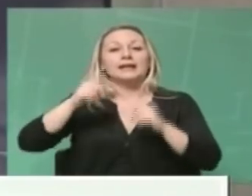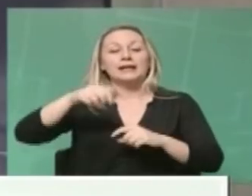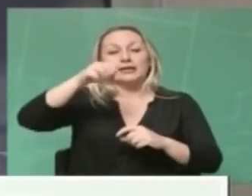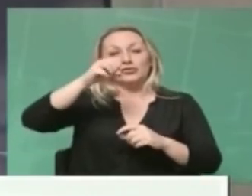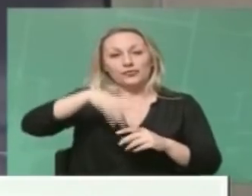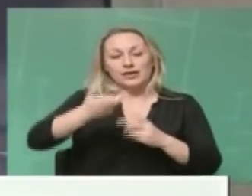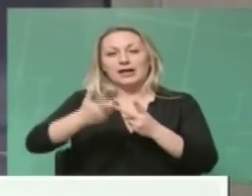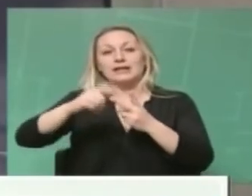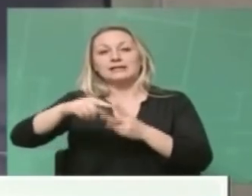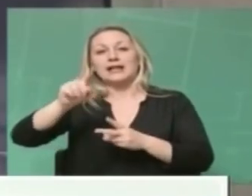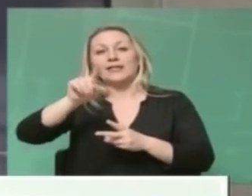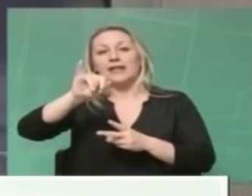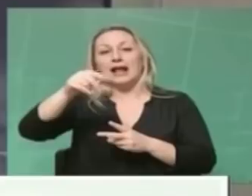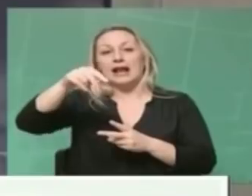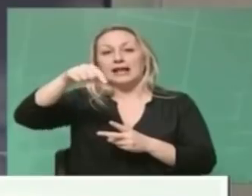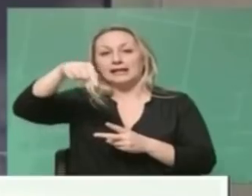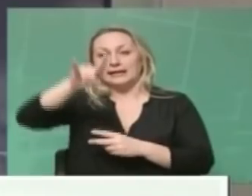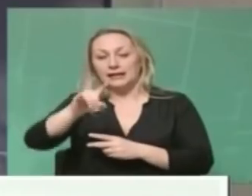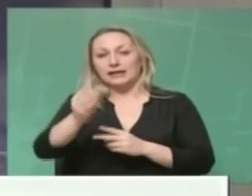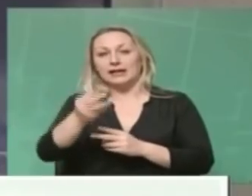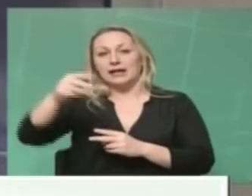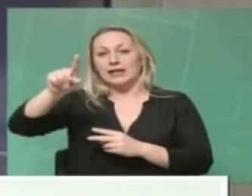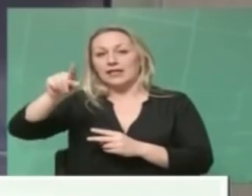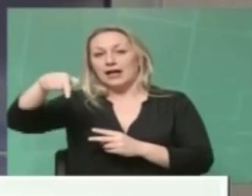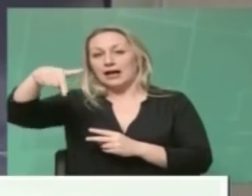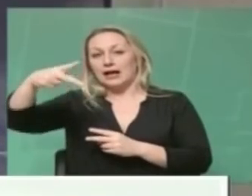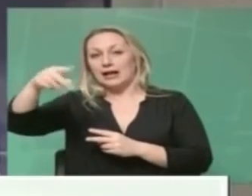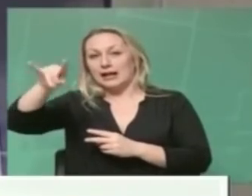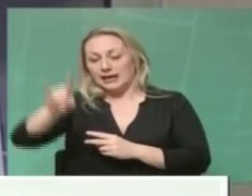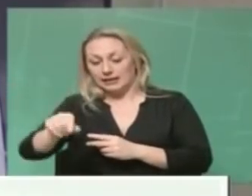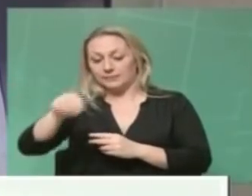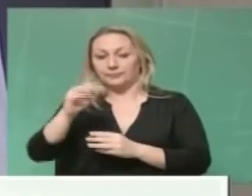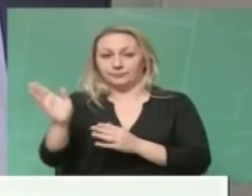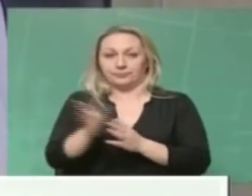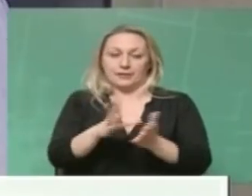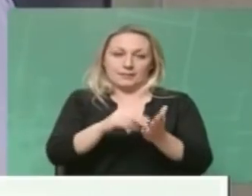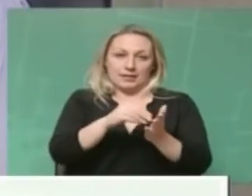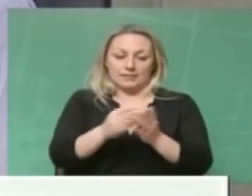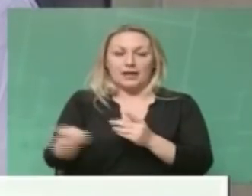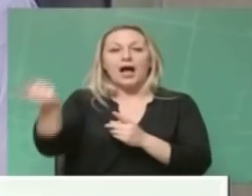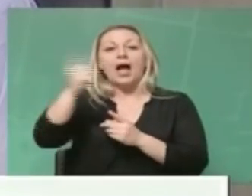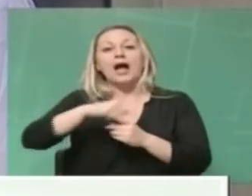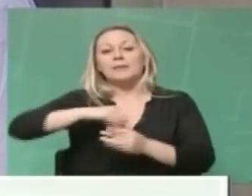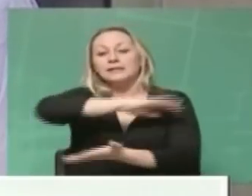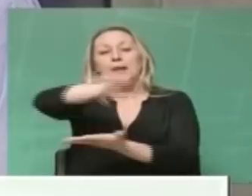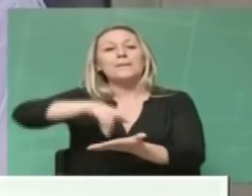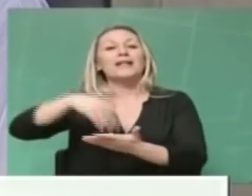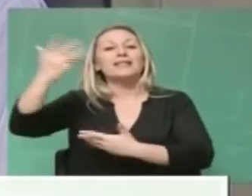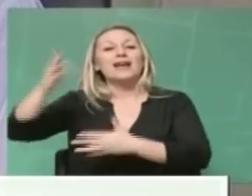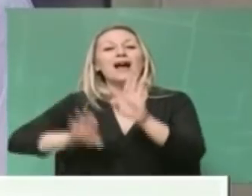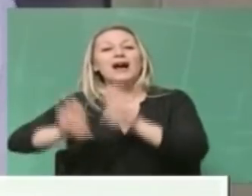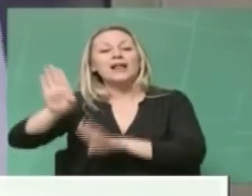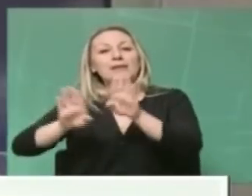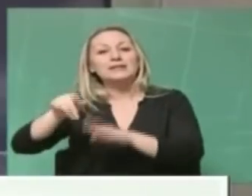Δαγκλή. Κτλ. Καλύπτονται τρύπες από υφιστάμενα έργα πλατεία χρηματιστηρίου. Υπάρχουν και κάποια άλλα έργα, δεν θέλω να μπω σε μεγάλη